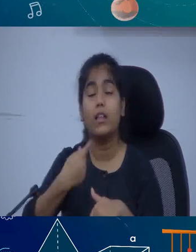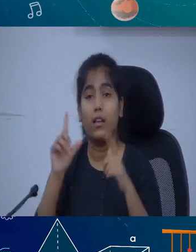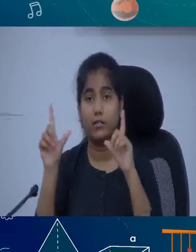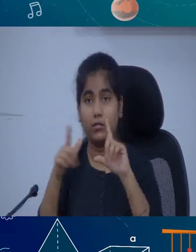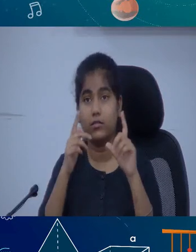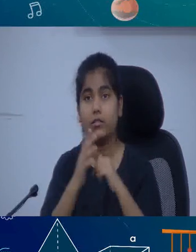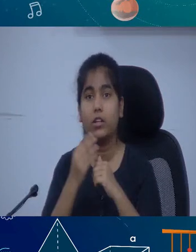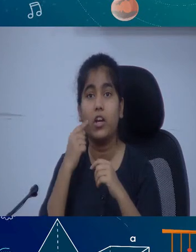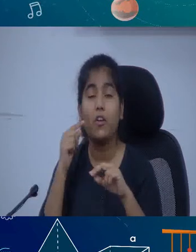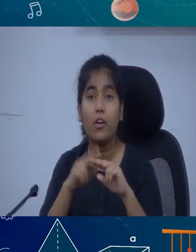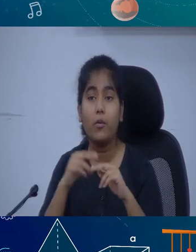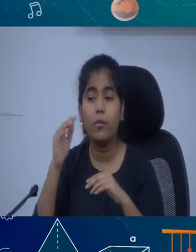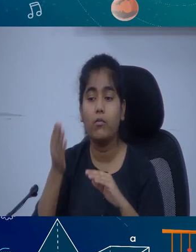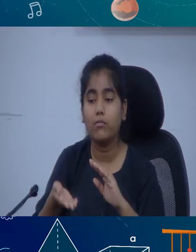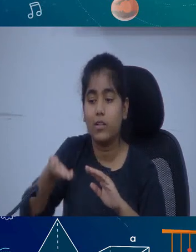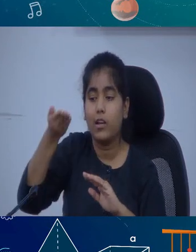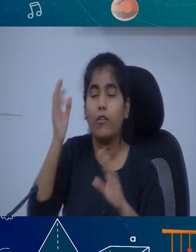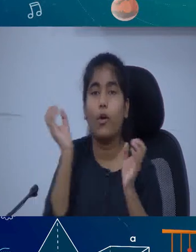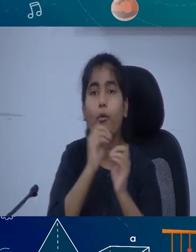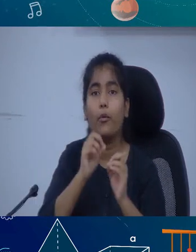फीचर्स जो होते हैं वो एक्सेसिबल एलिवेटर में होते हैं. नेक्स्ट,